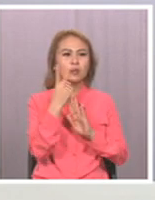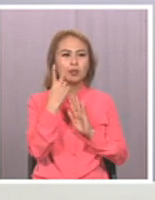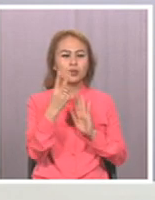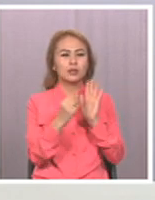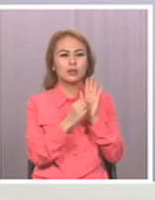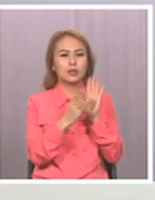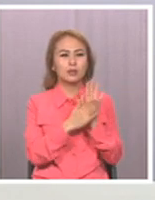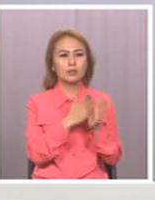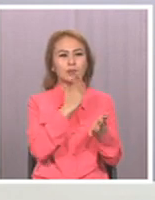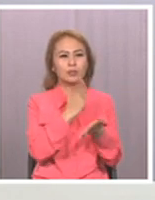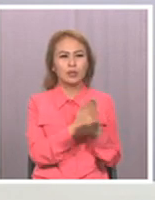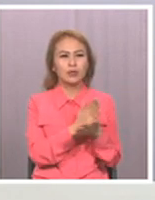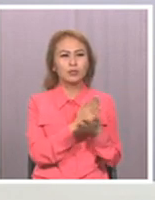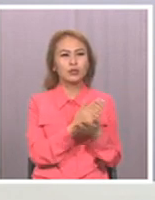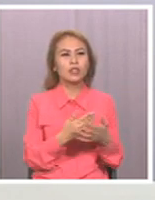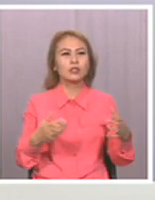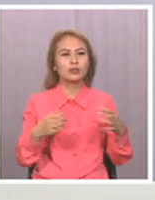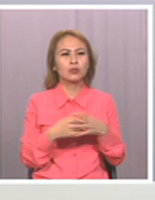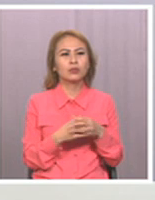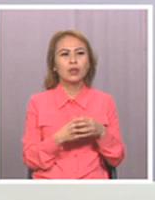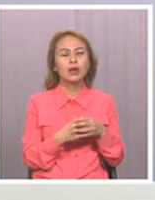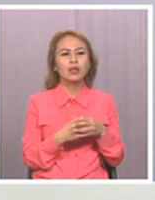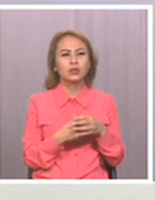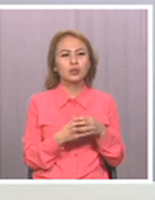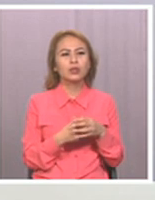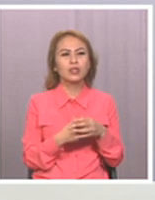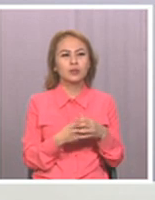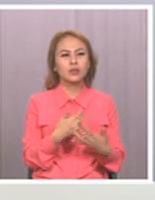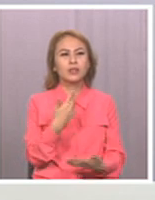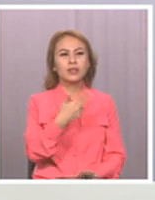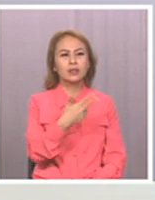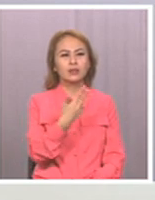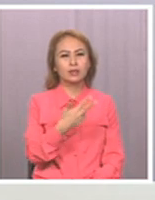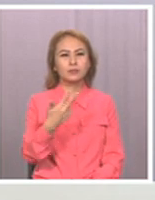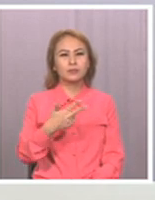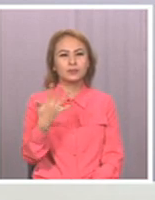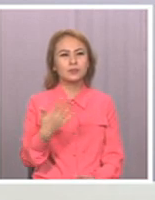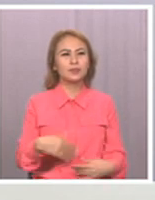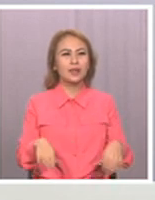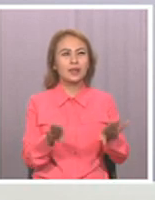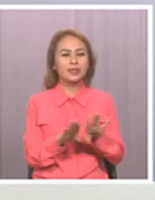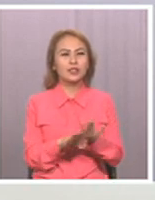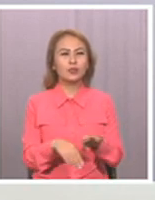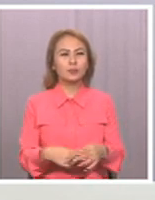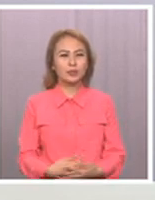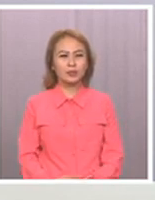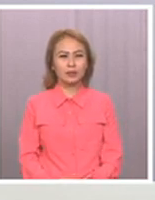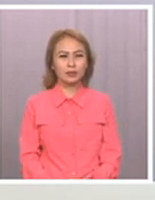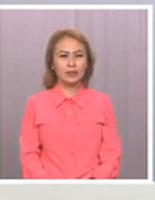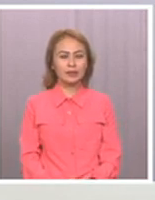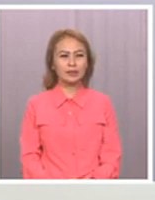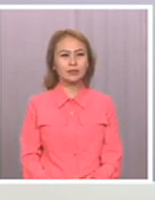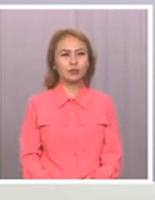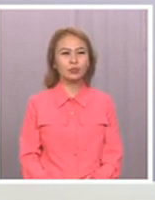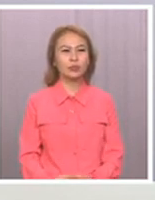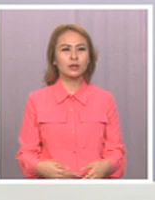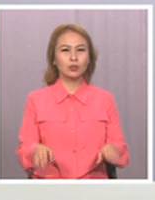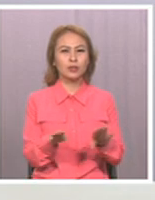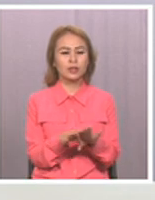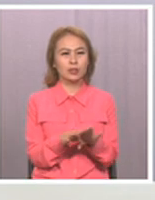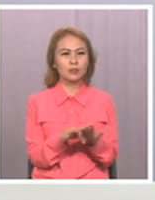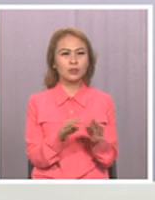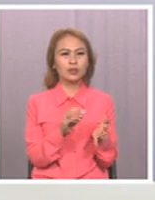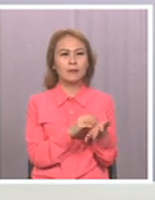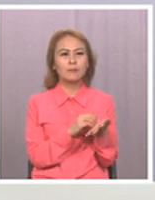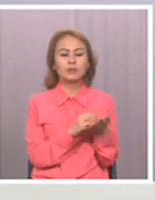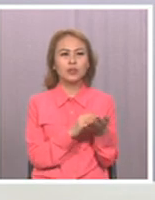ол 30 және 35 сандары. Бұнда жағдайда біз медиананы есептеу үшін осы екі санның